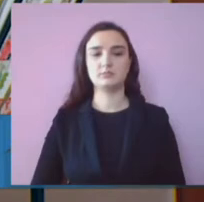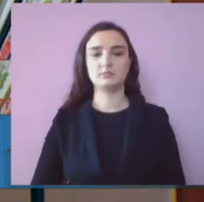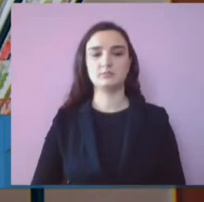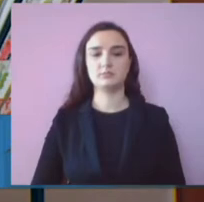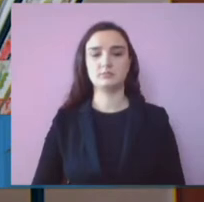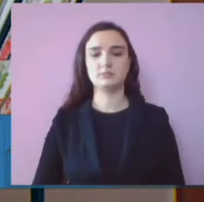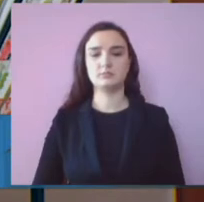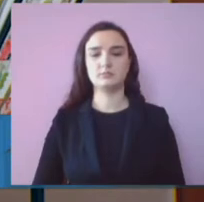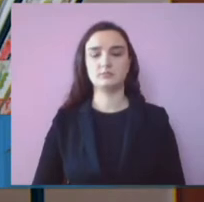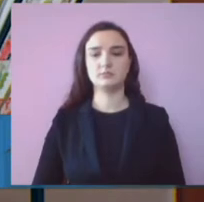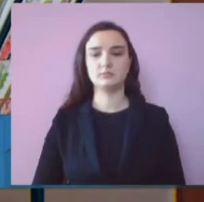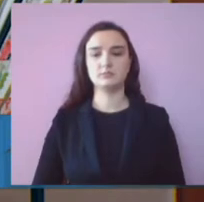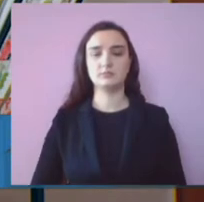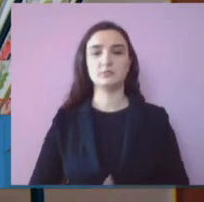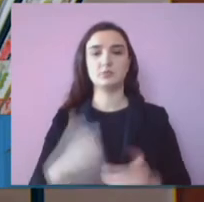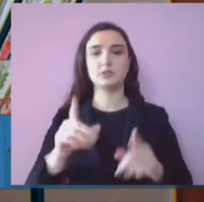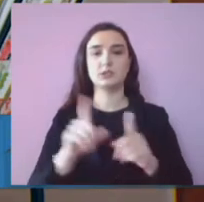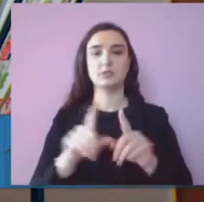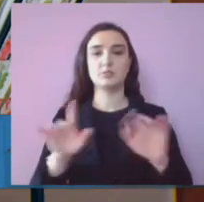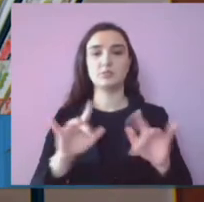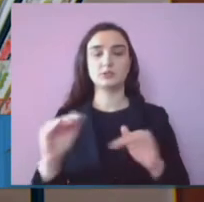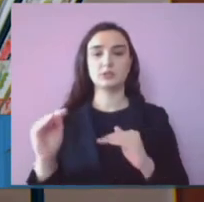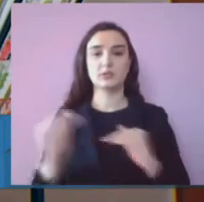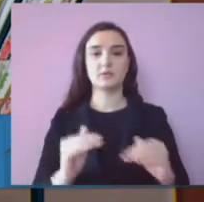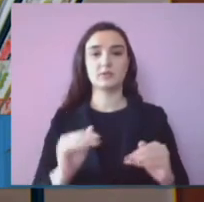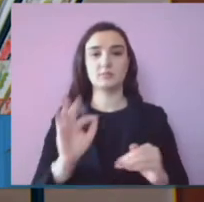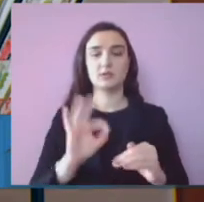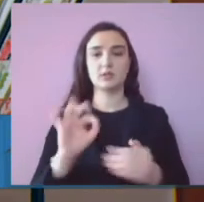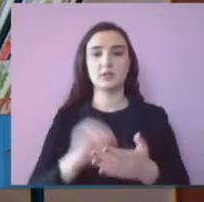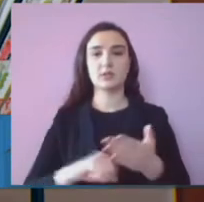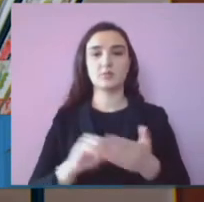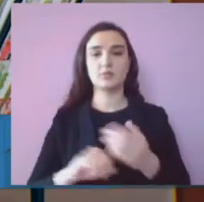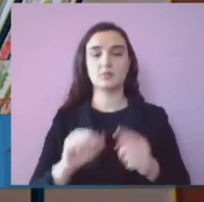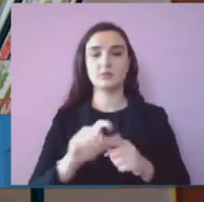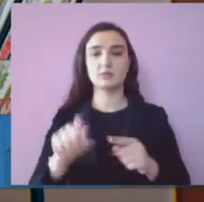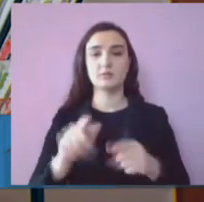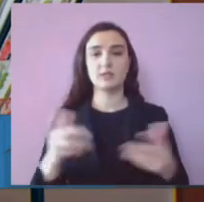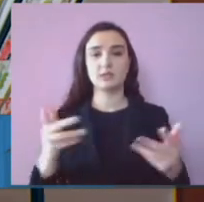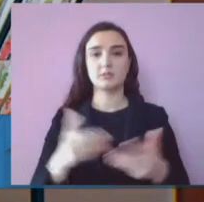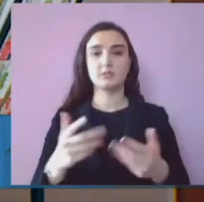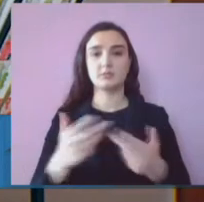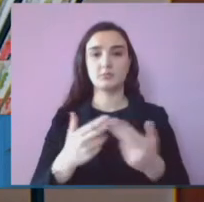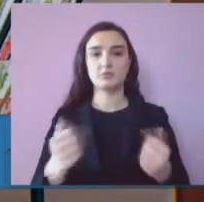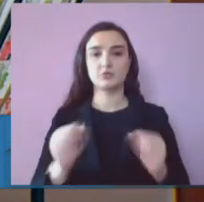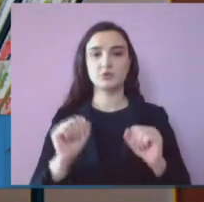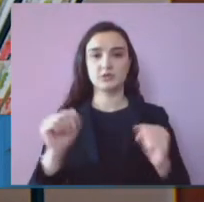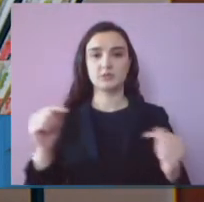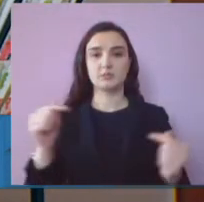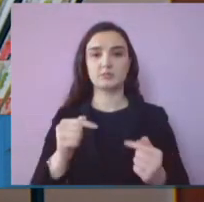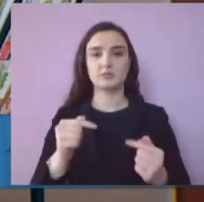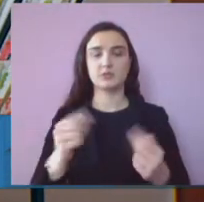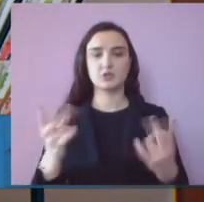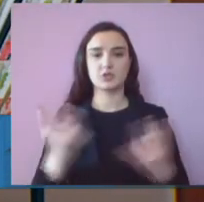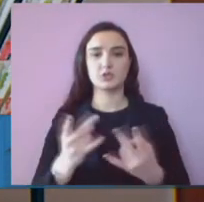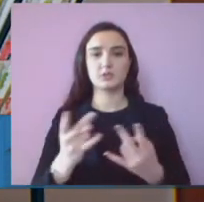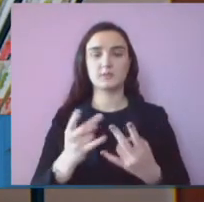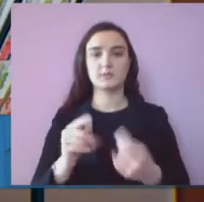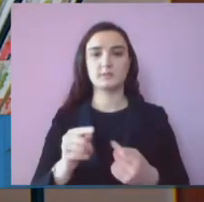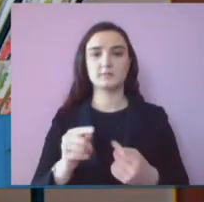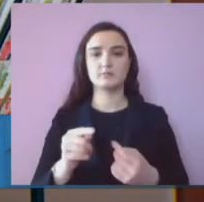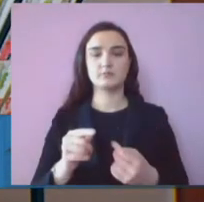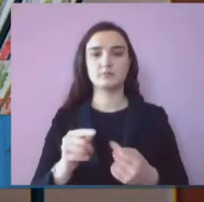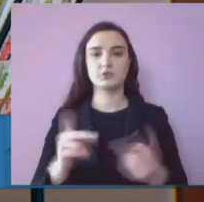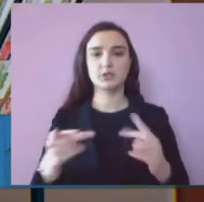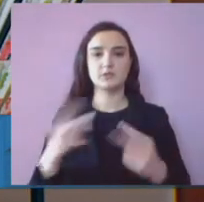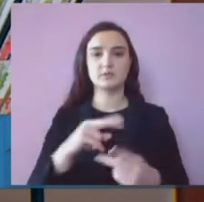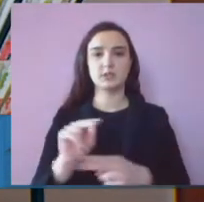ფუნქციის დაქვეითება გამოიწვია ამ აუტოიმუნურმა ანთებამ, ცხადია, რომ შესაბამისად ჭირდება შენაცვლების თერაპია, ანუ